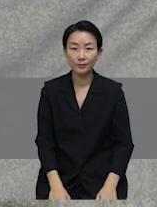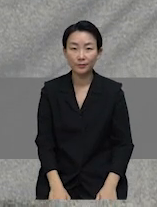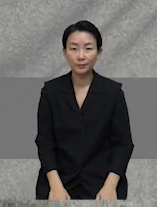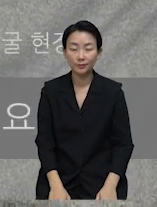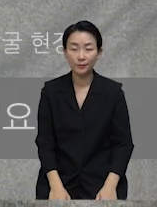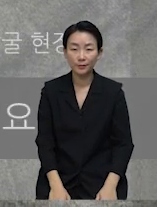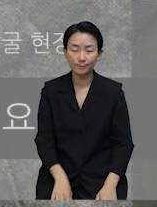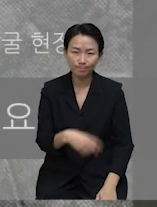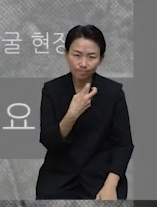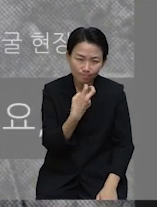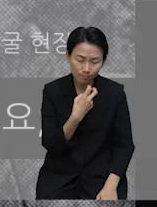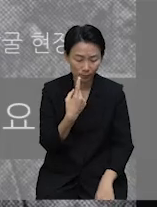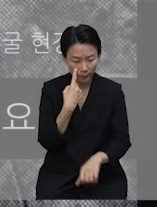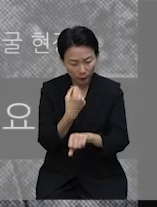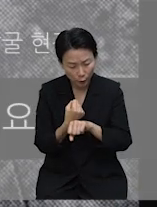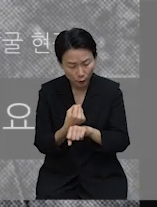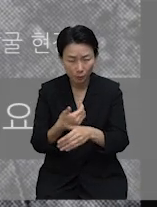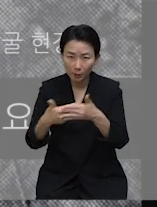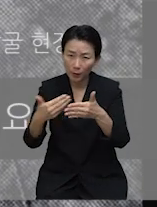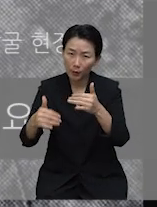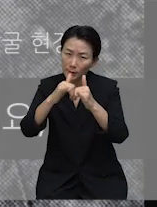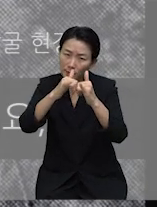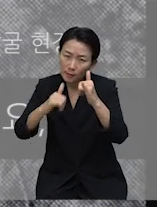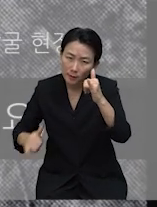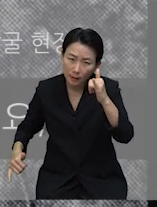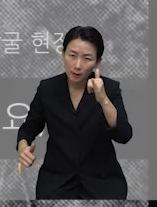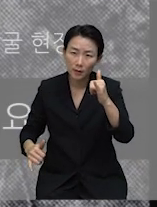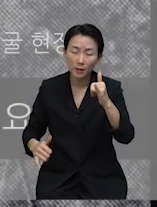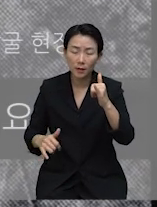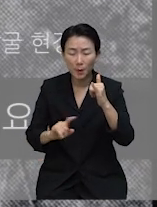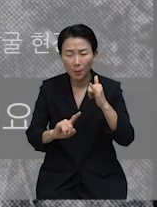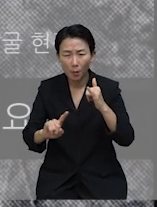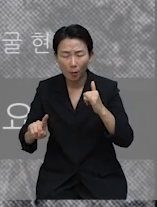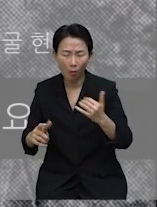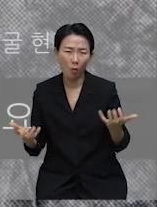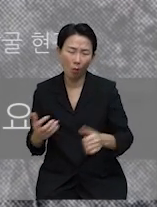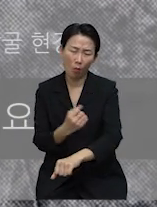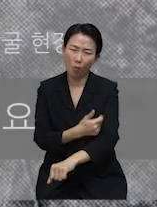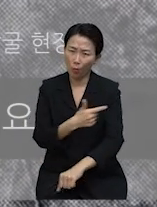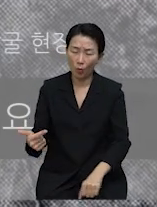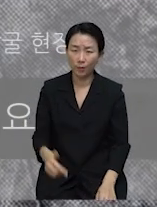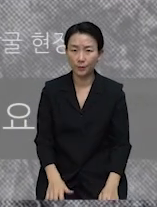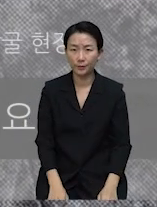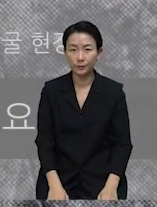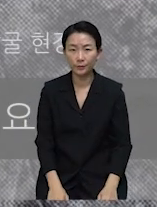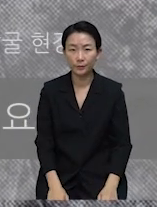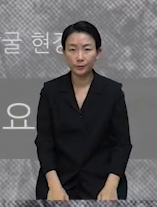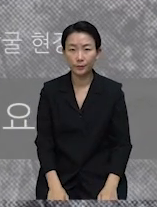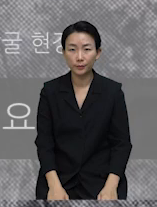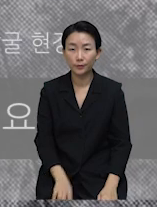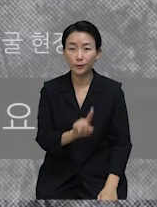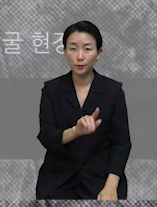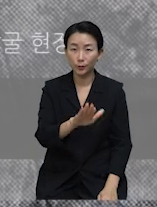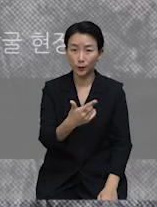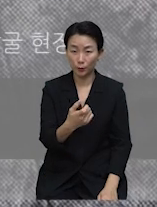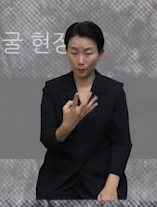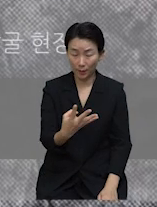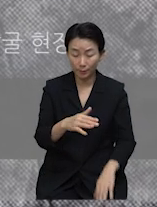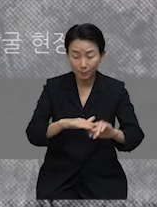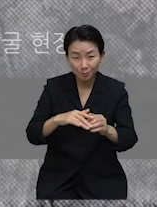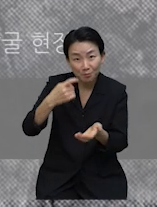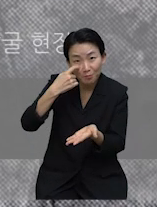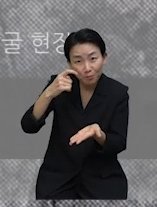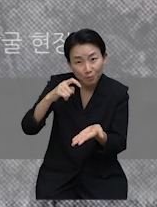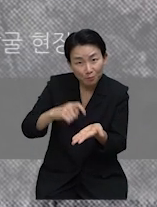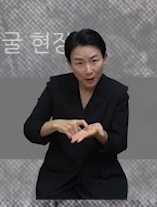마련하였습니다. 또 조사와 연구를 비롯한 미술사 전반에도 많은 업적을 남기셨는데요. 그